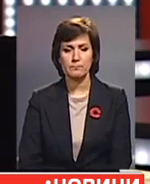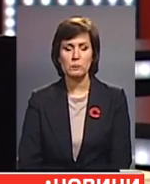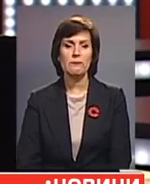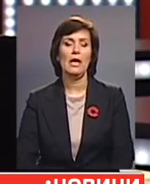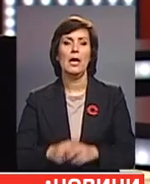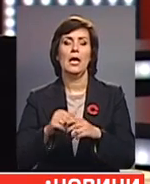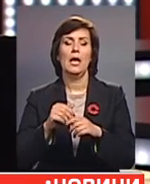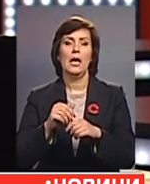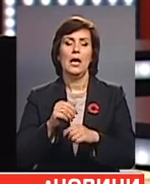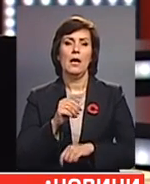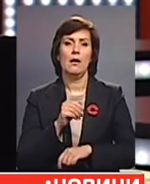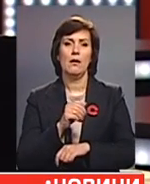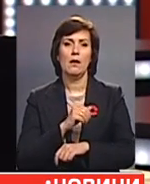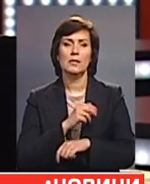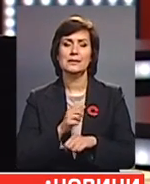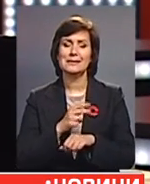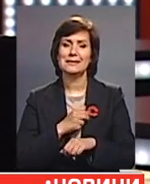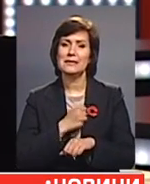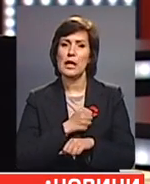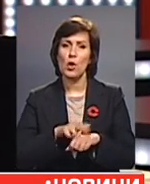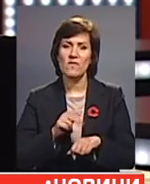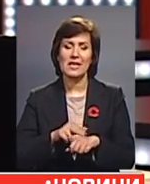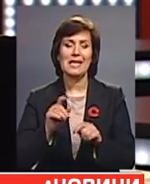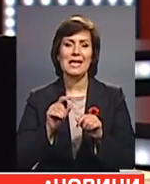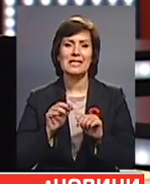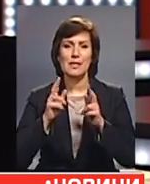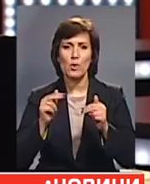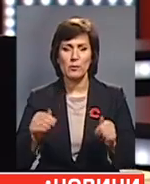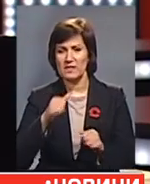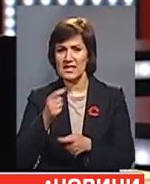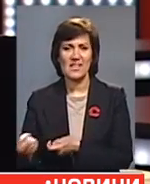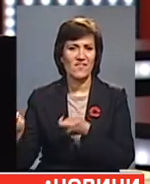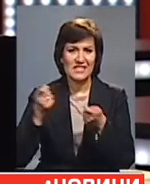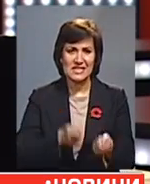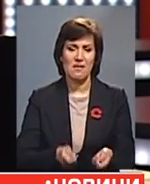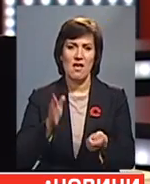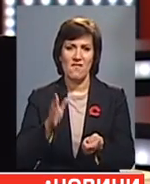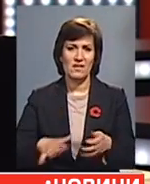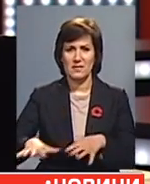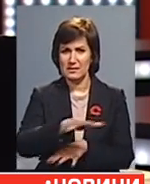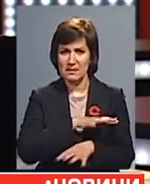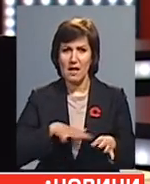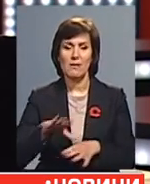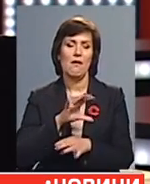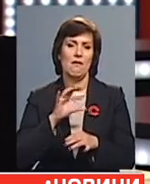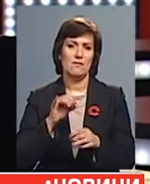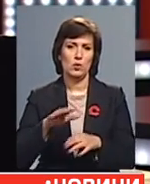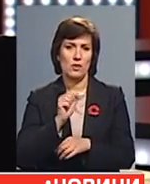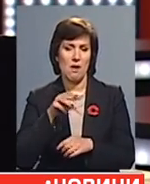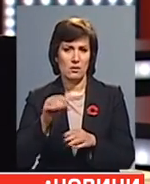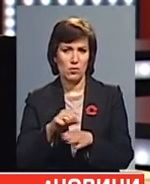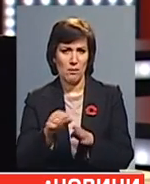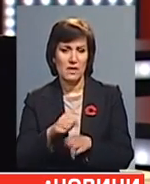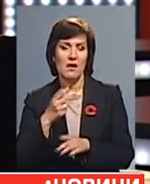Силовики Дніпропетровщини не дали ввести в регіон арсенал зброї із зони АТО. Про інцидент, який стався 5 травня, сьогодні повідомила